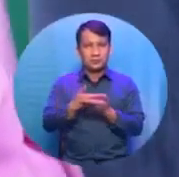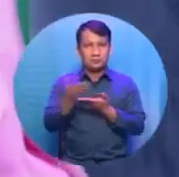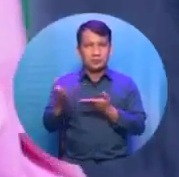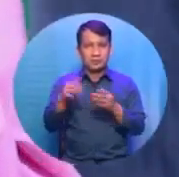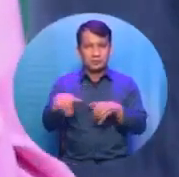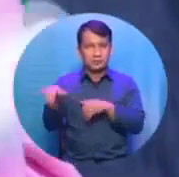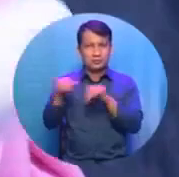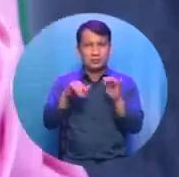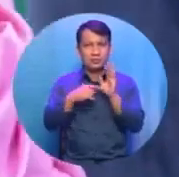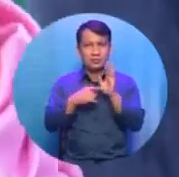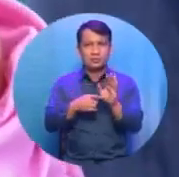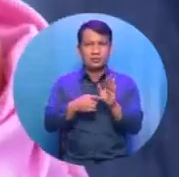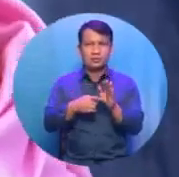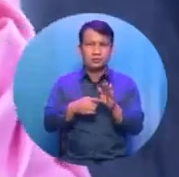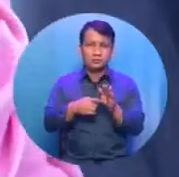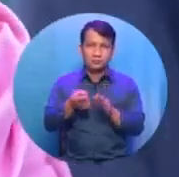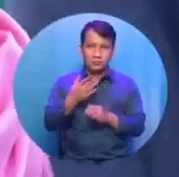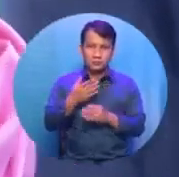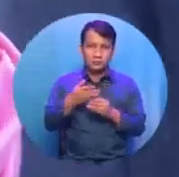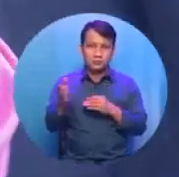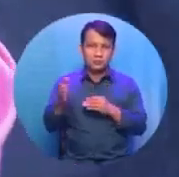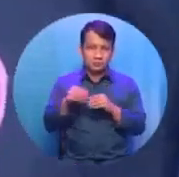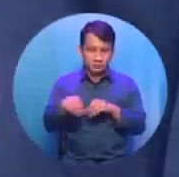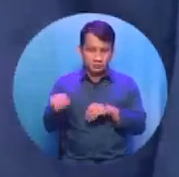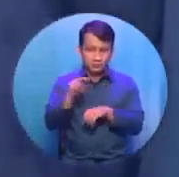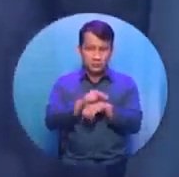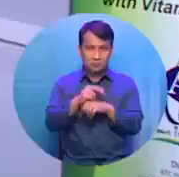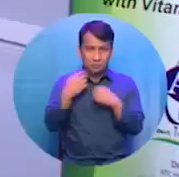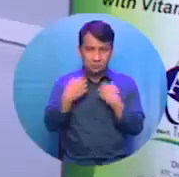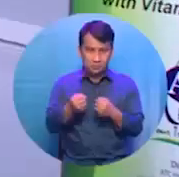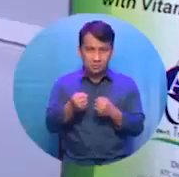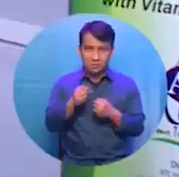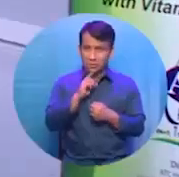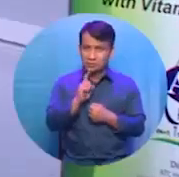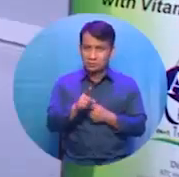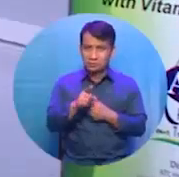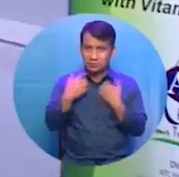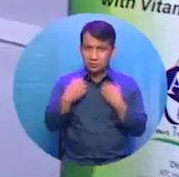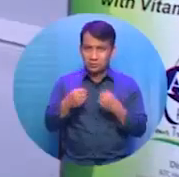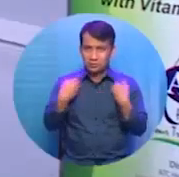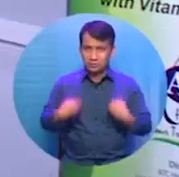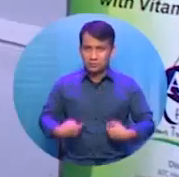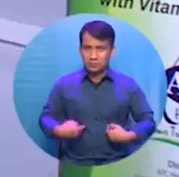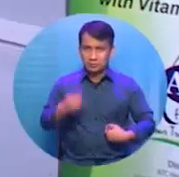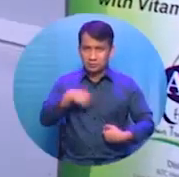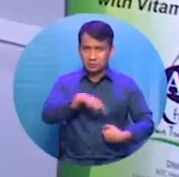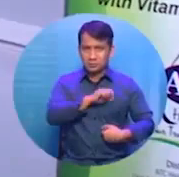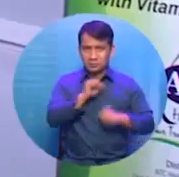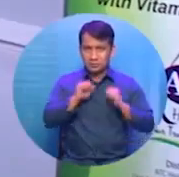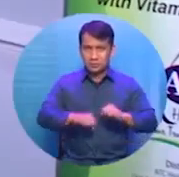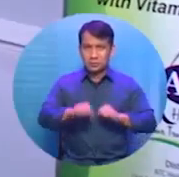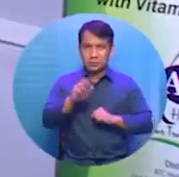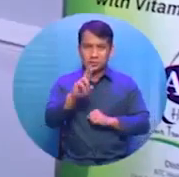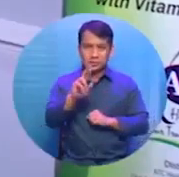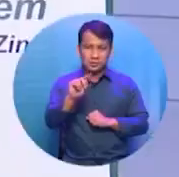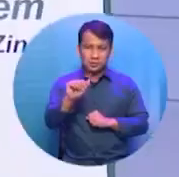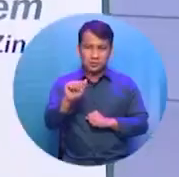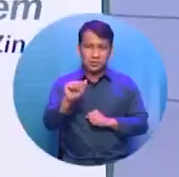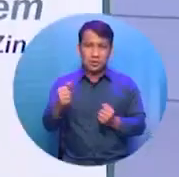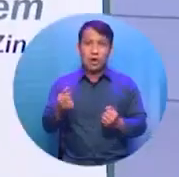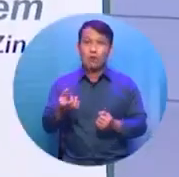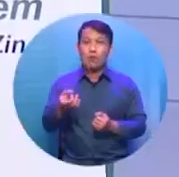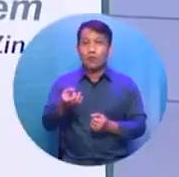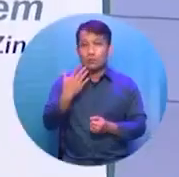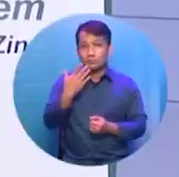butika nationwide. Malakas na malakas po ang resistensya namin ng RTIA team sapagkat uminom